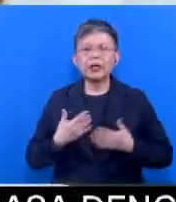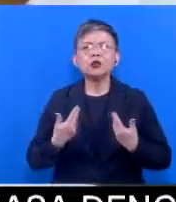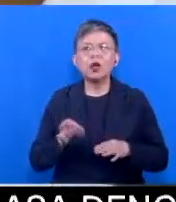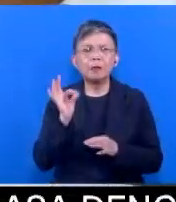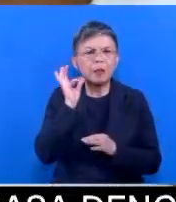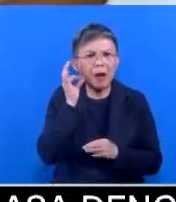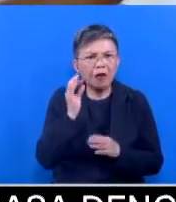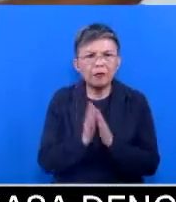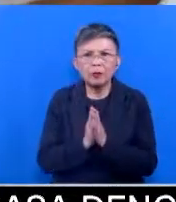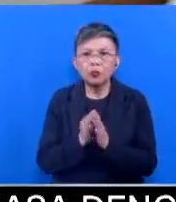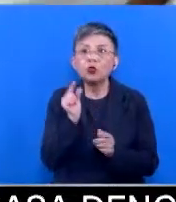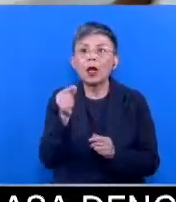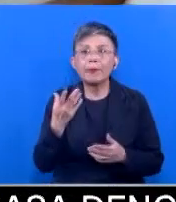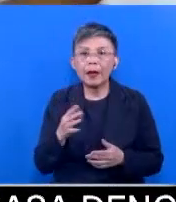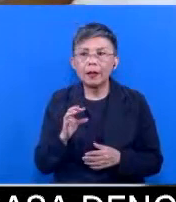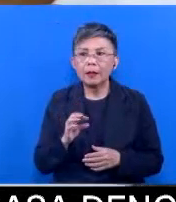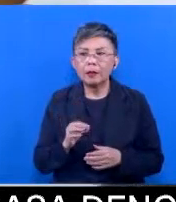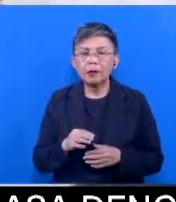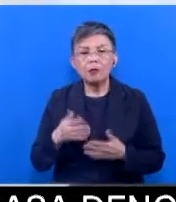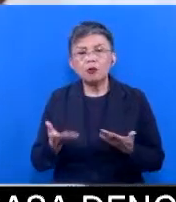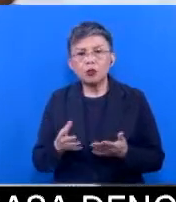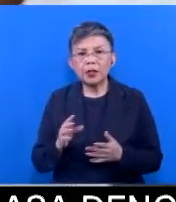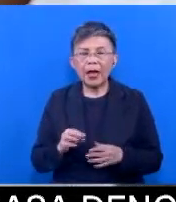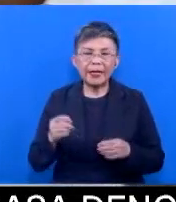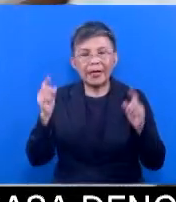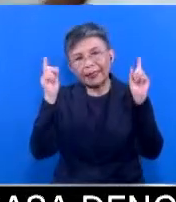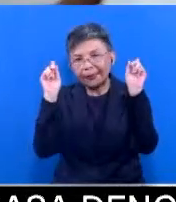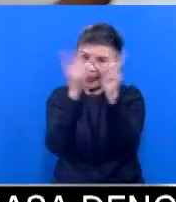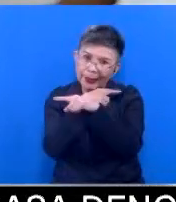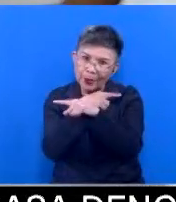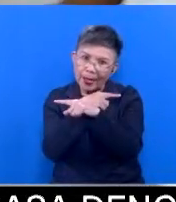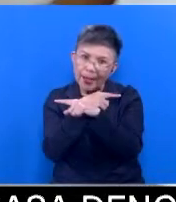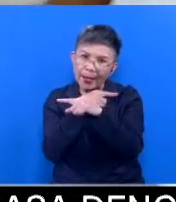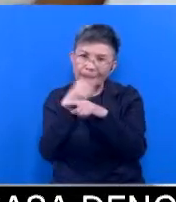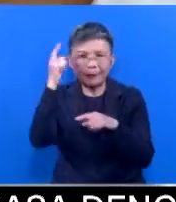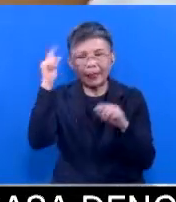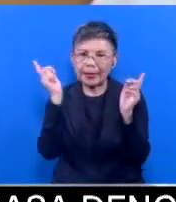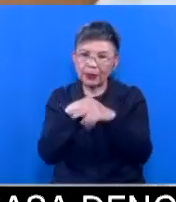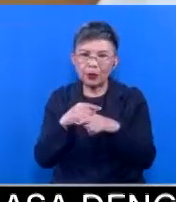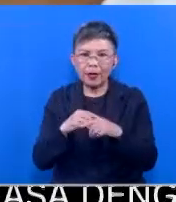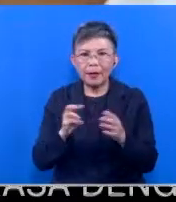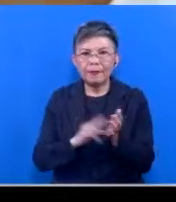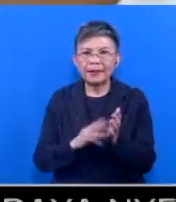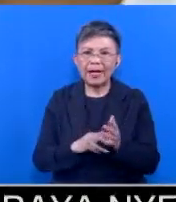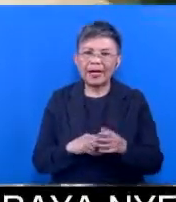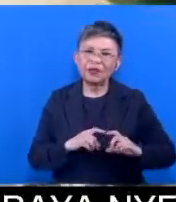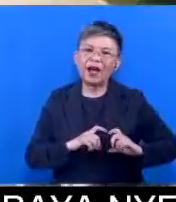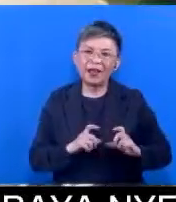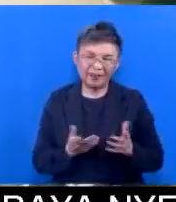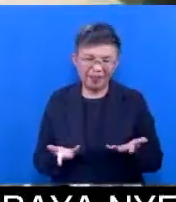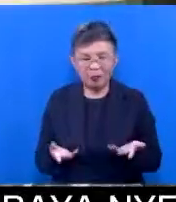baik. Apa? Minta maafnya untuk apa? Mungkin ada kekeliruan atau masalah hati ya,